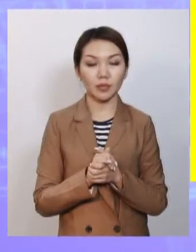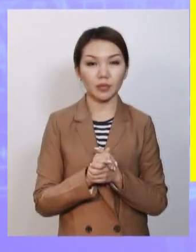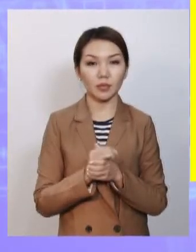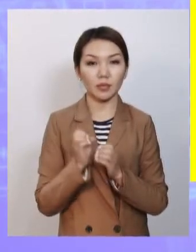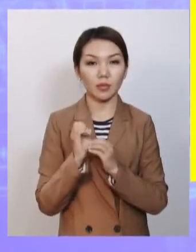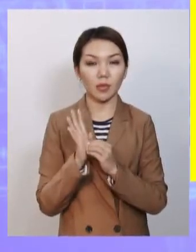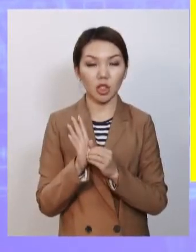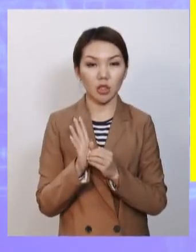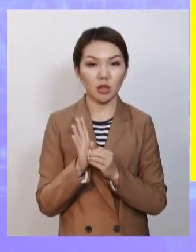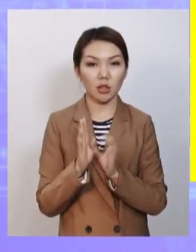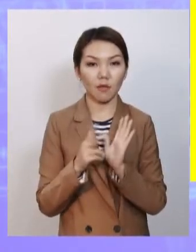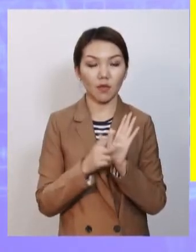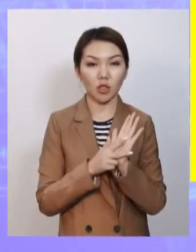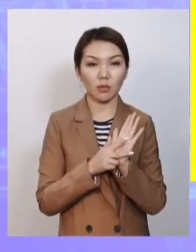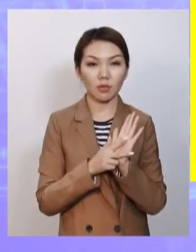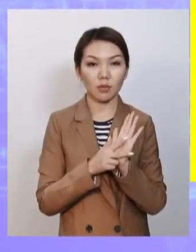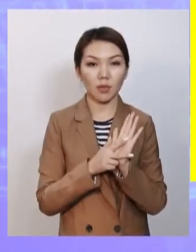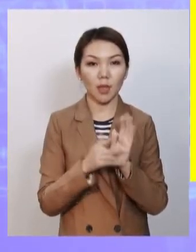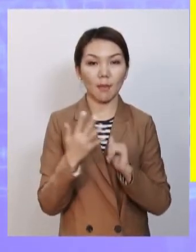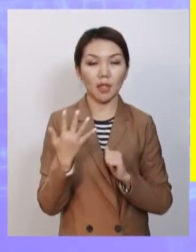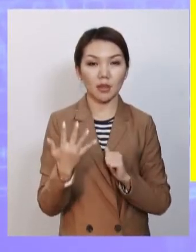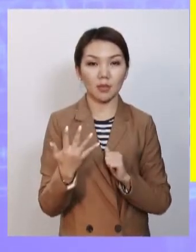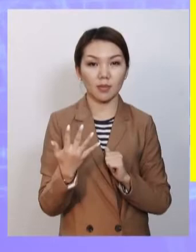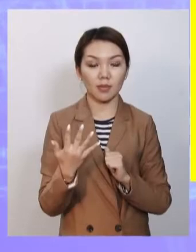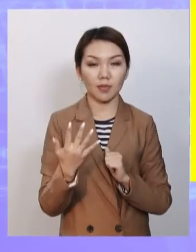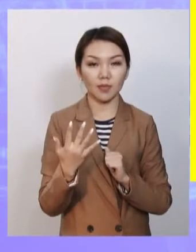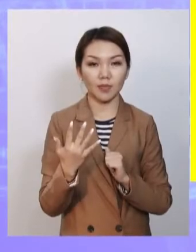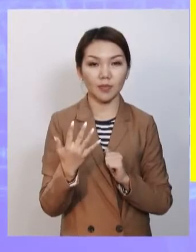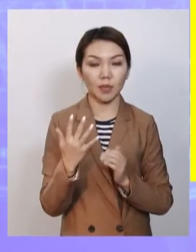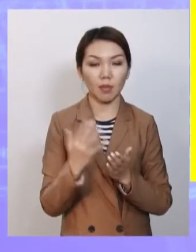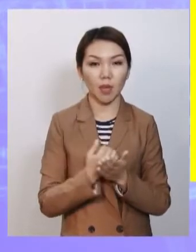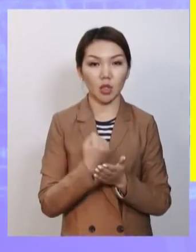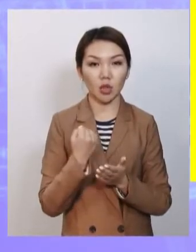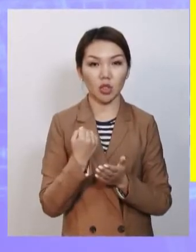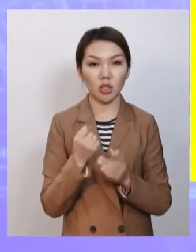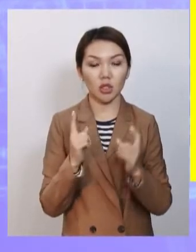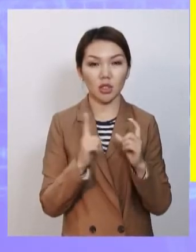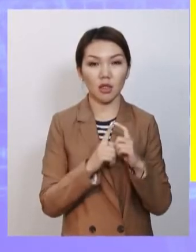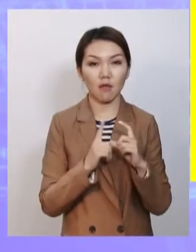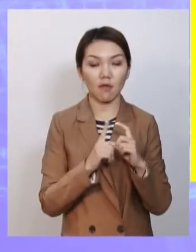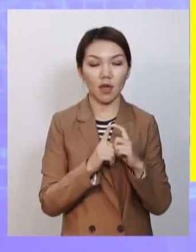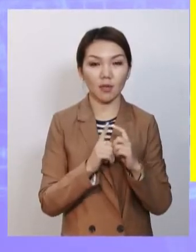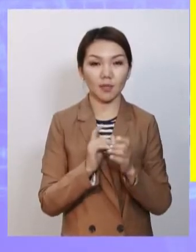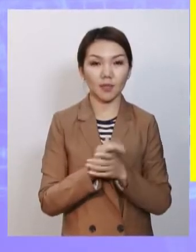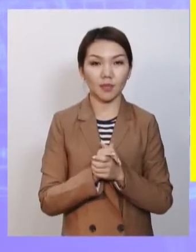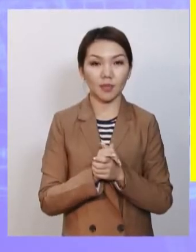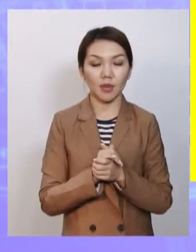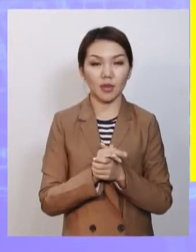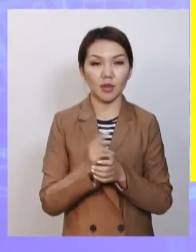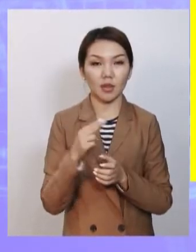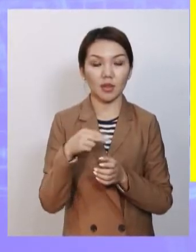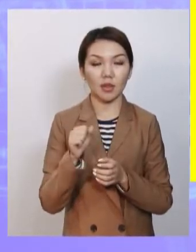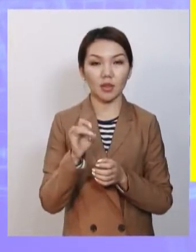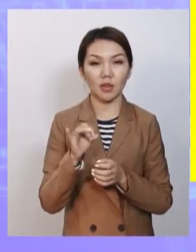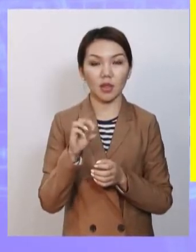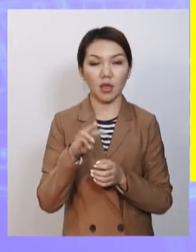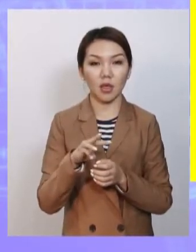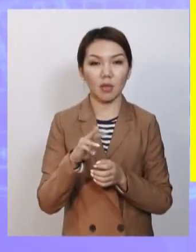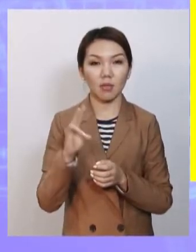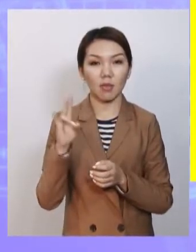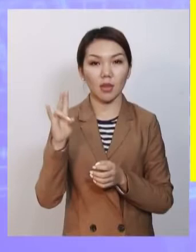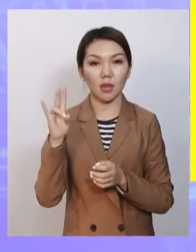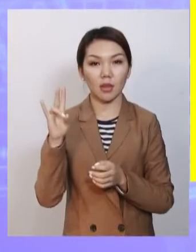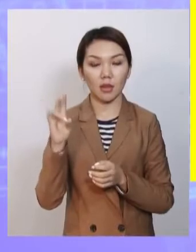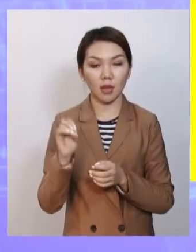14 85 получились слова даром не